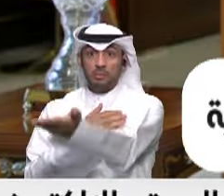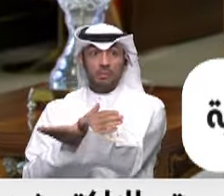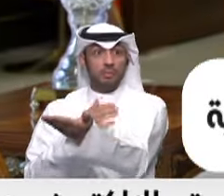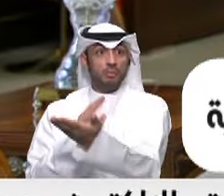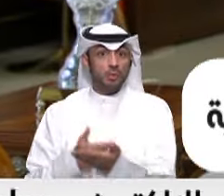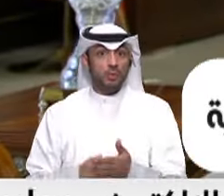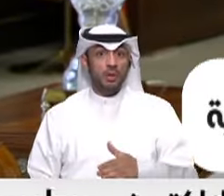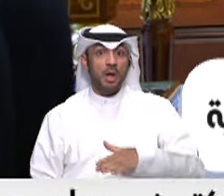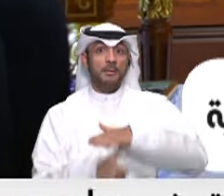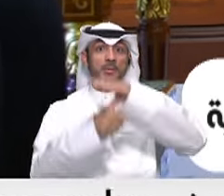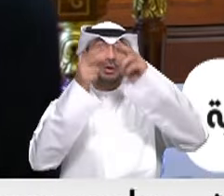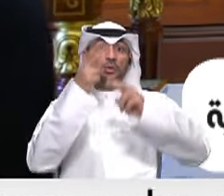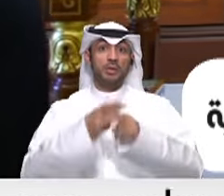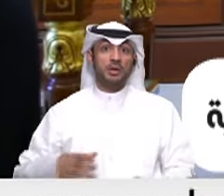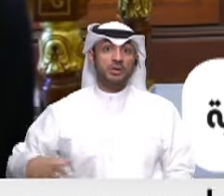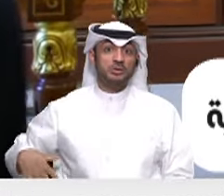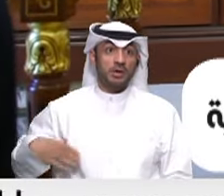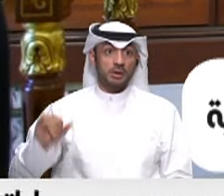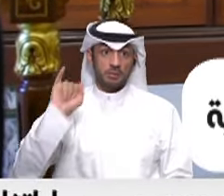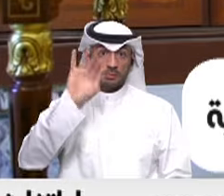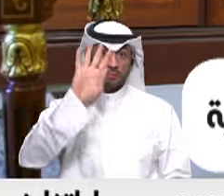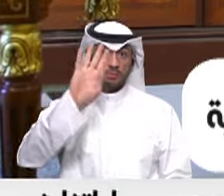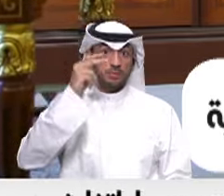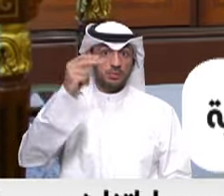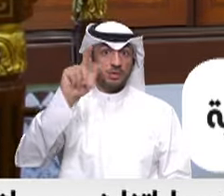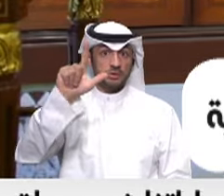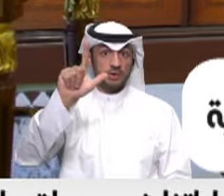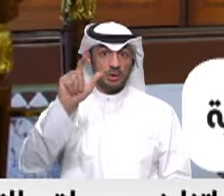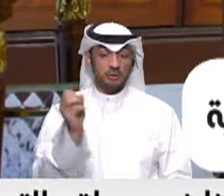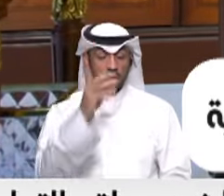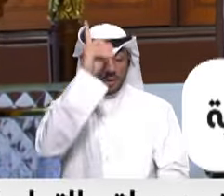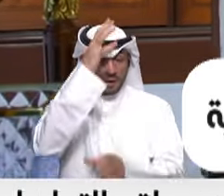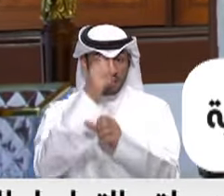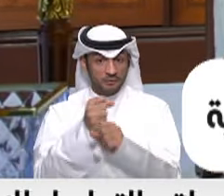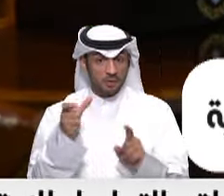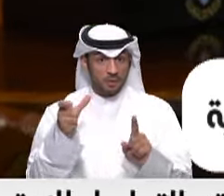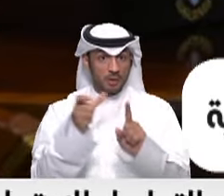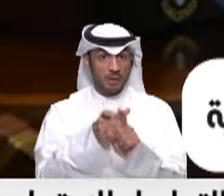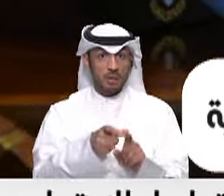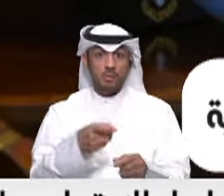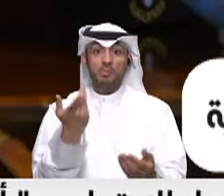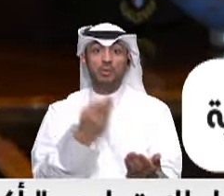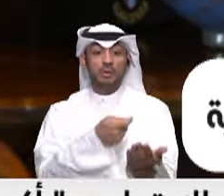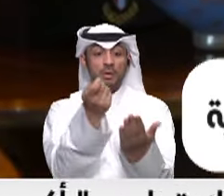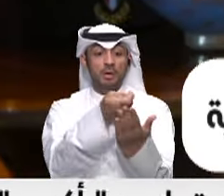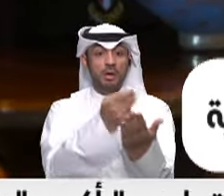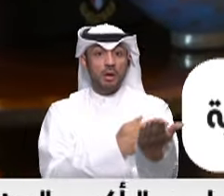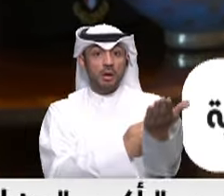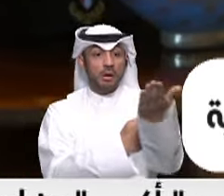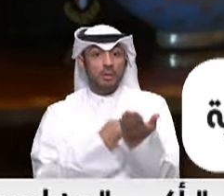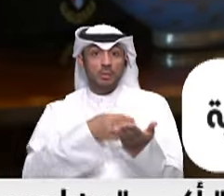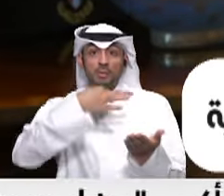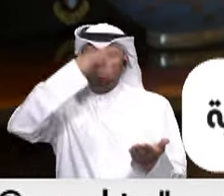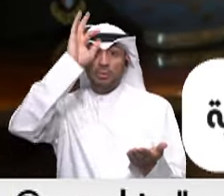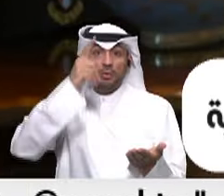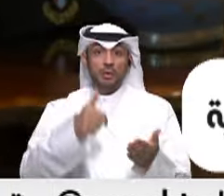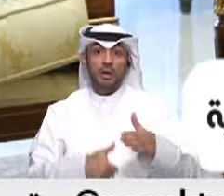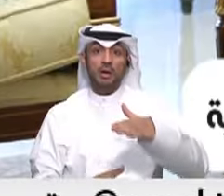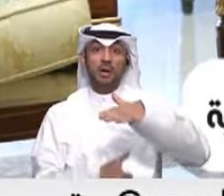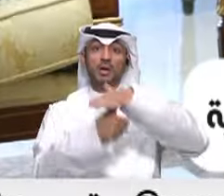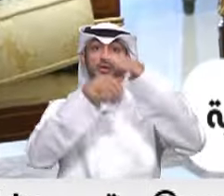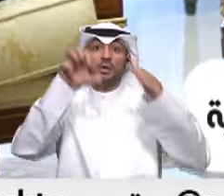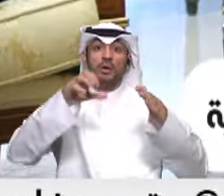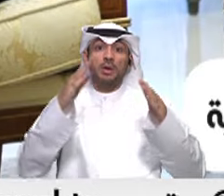الاحمد الجابر الصباح حفظه الله ورعاه من اخيه رئيس جمهوريه مصر العربيه عبد الفتاح السيسي تتضمن